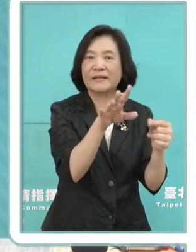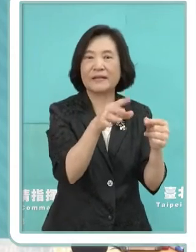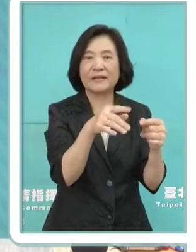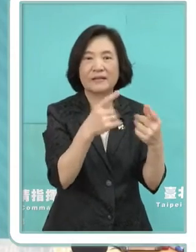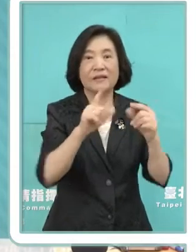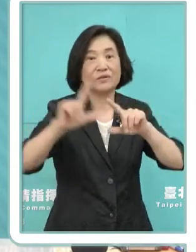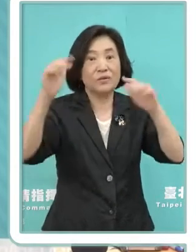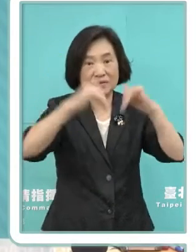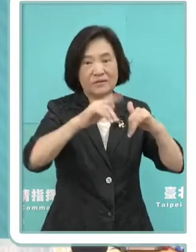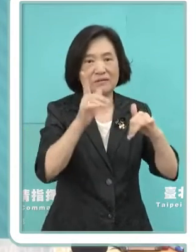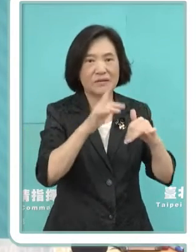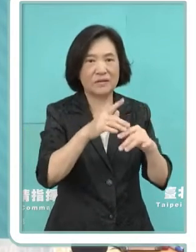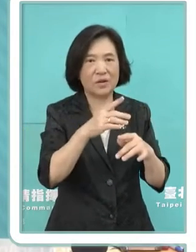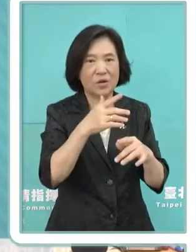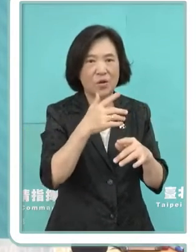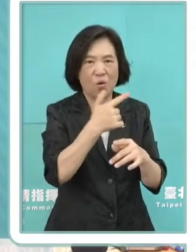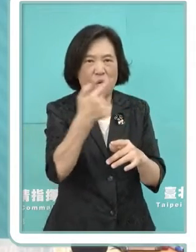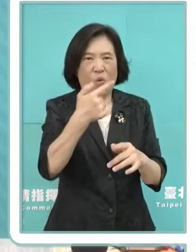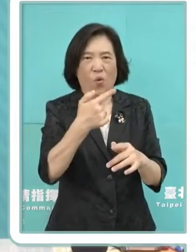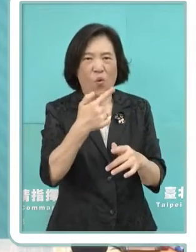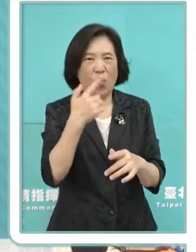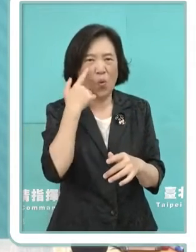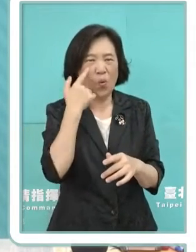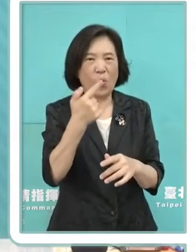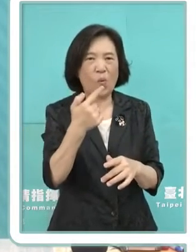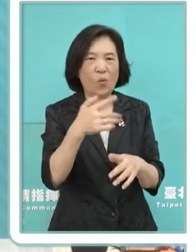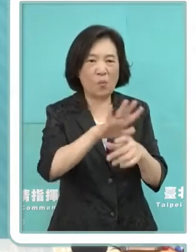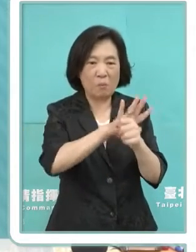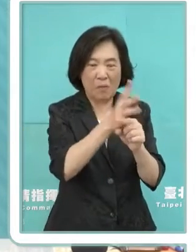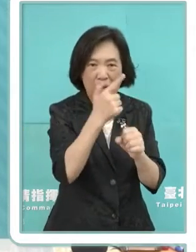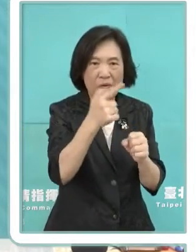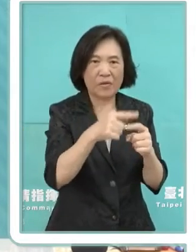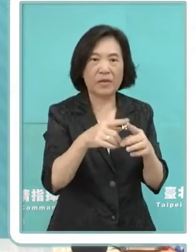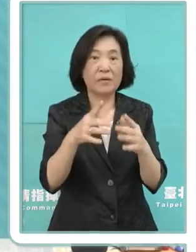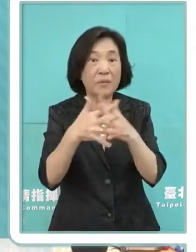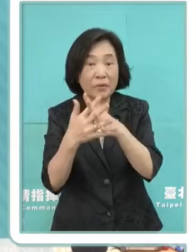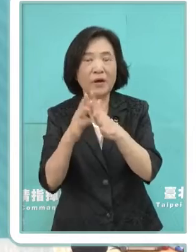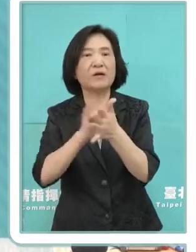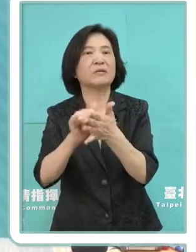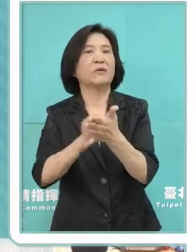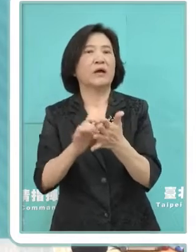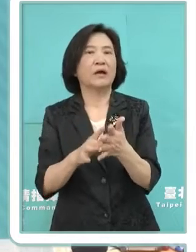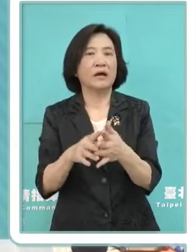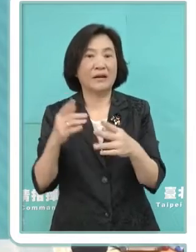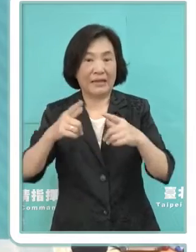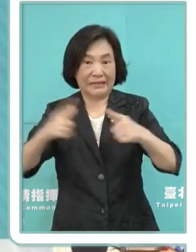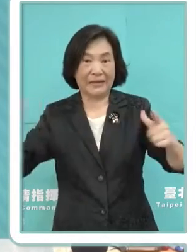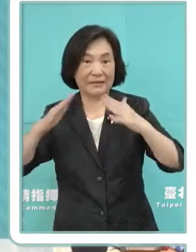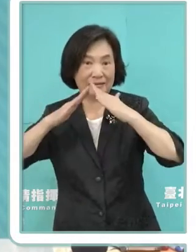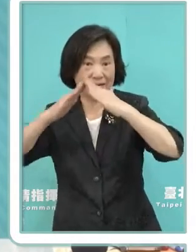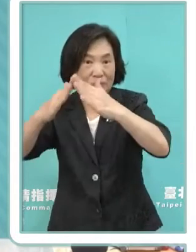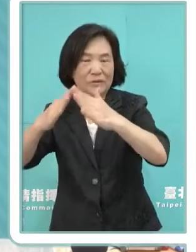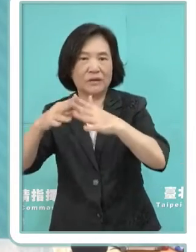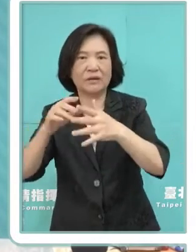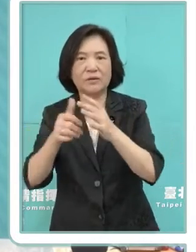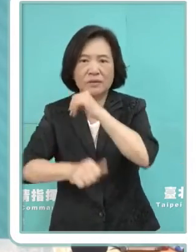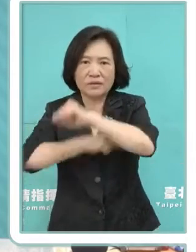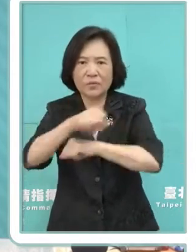也是东京的疫情最明显的。美国呢，纽约，所以事实上大都会，你知道，因为